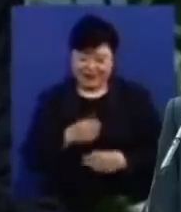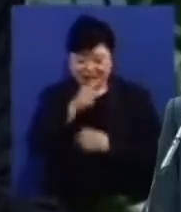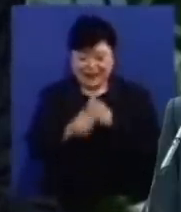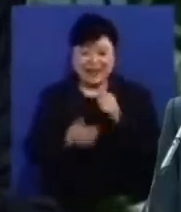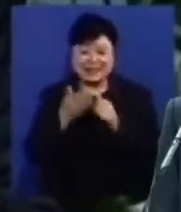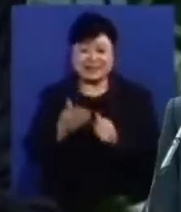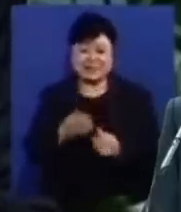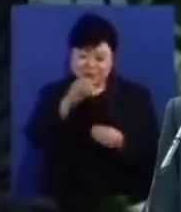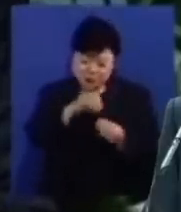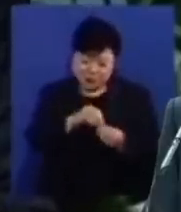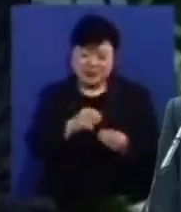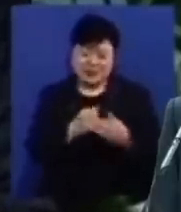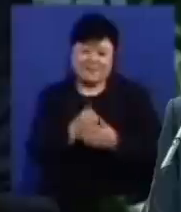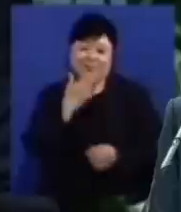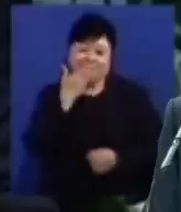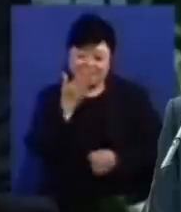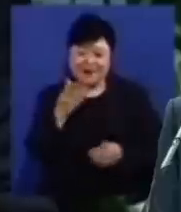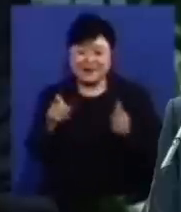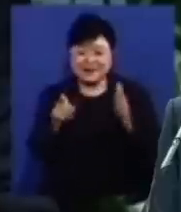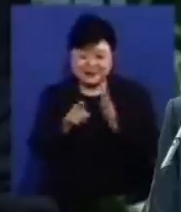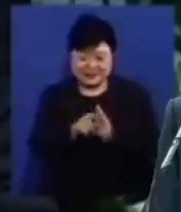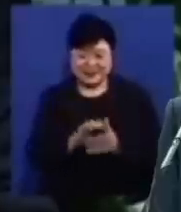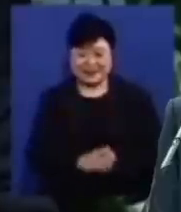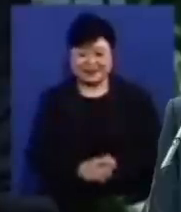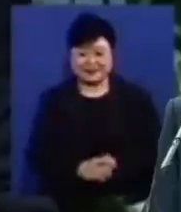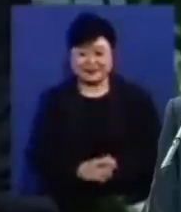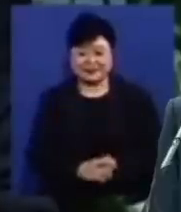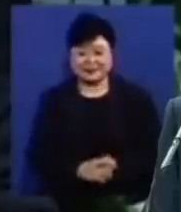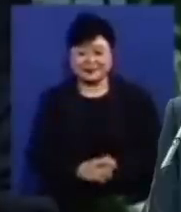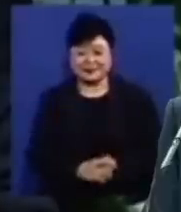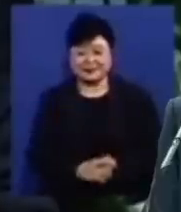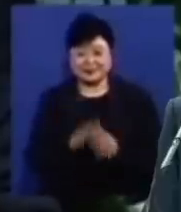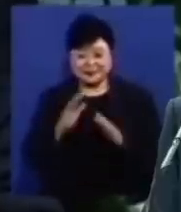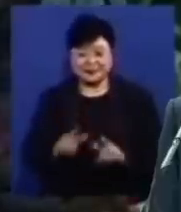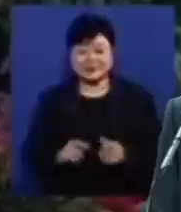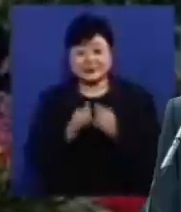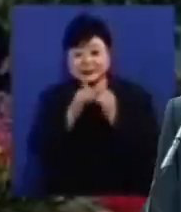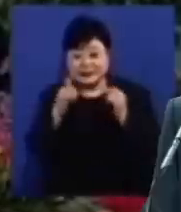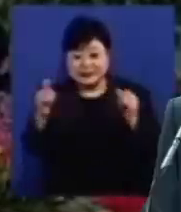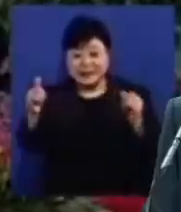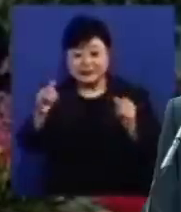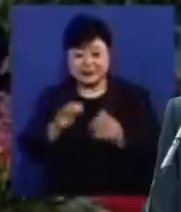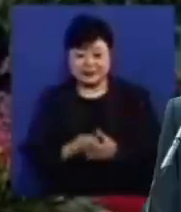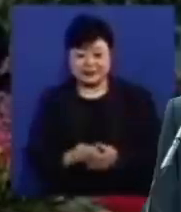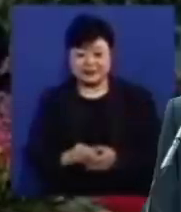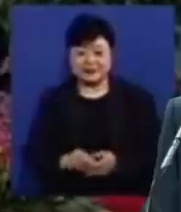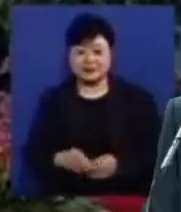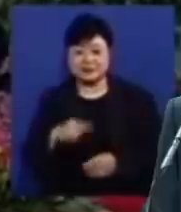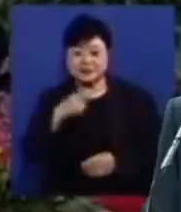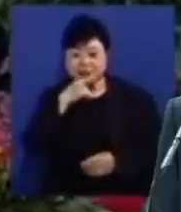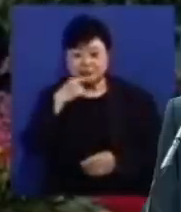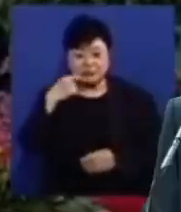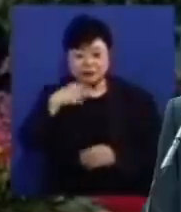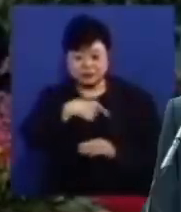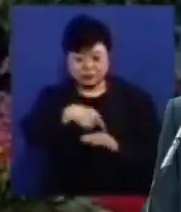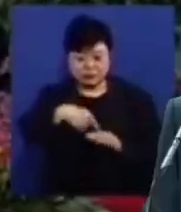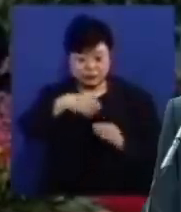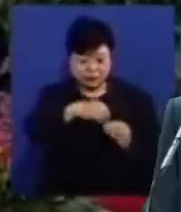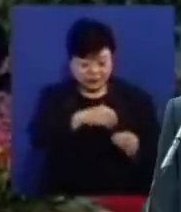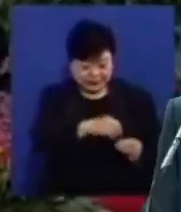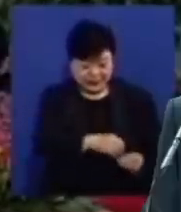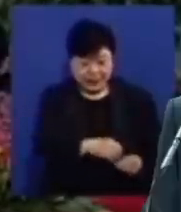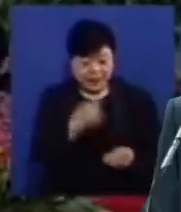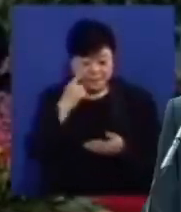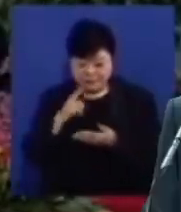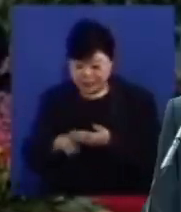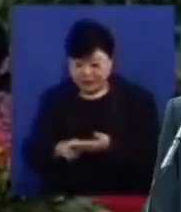하나님 솜씨 아니고는 이런 일이 있을 수가 없습니다. 오늘날 사람들은 인간의 유전자 지도를 발견했다고 들썩하지만